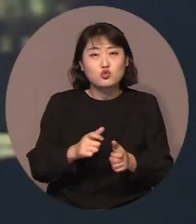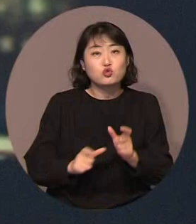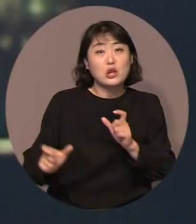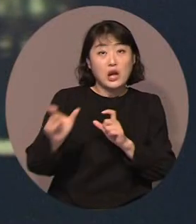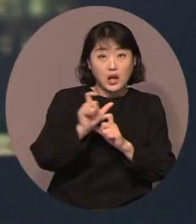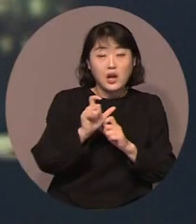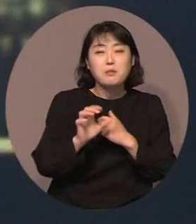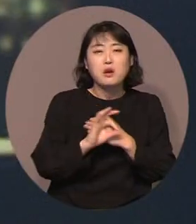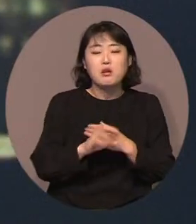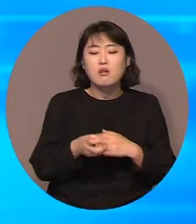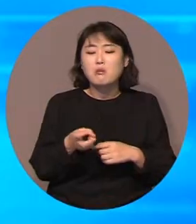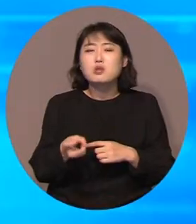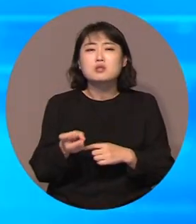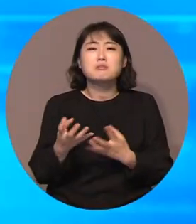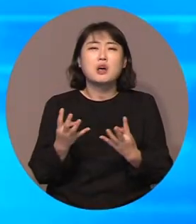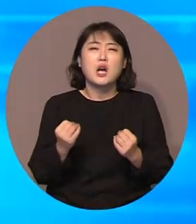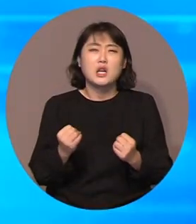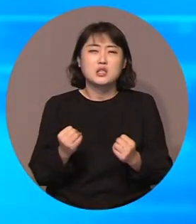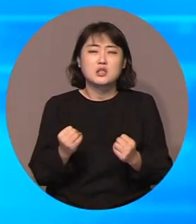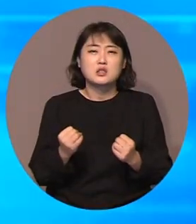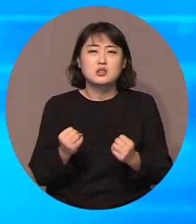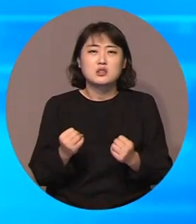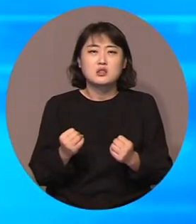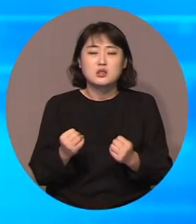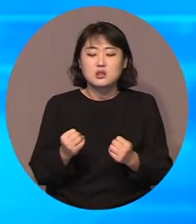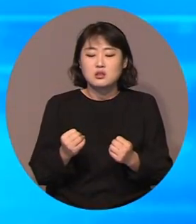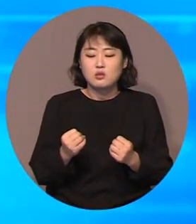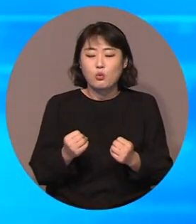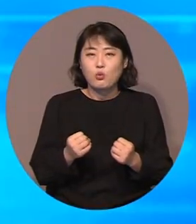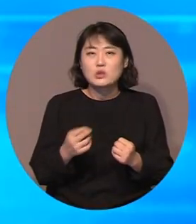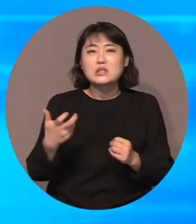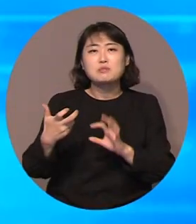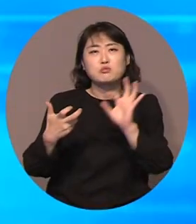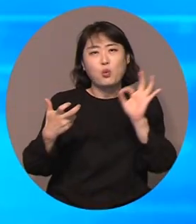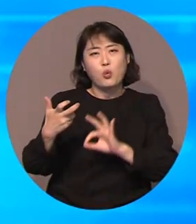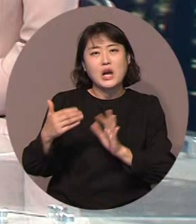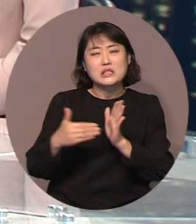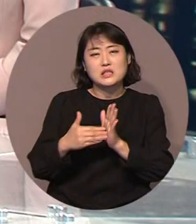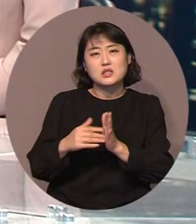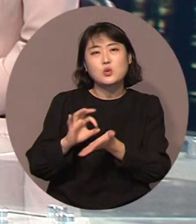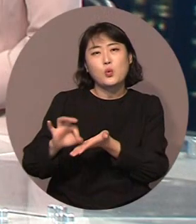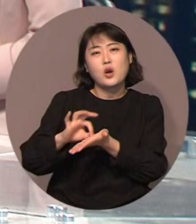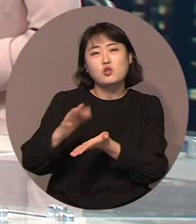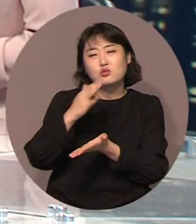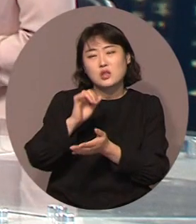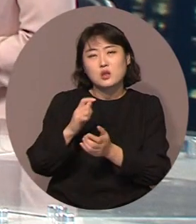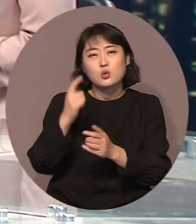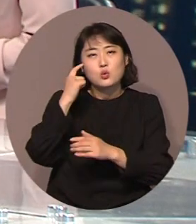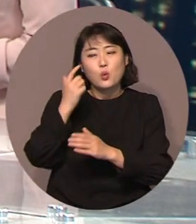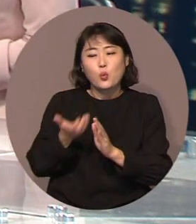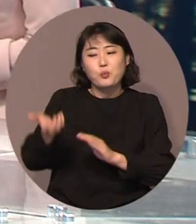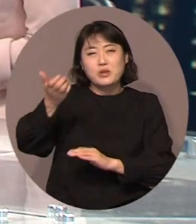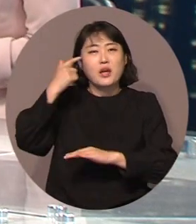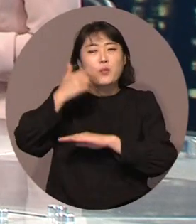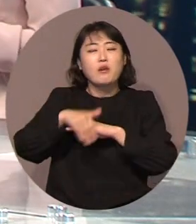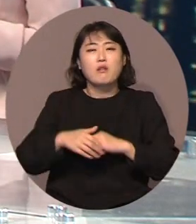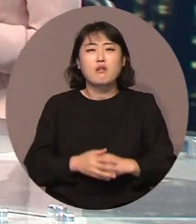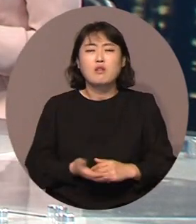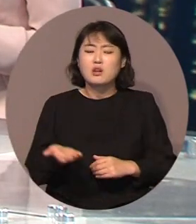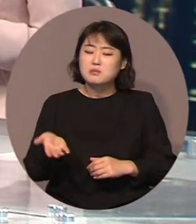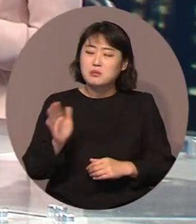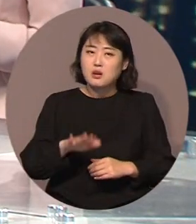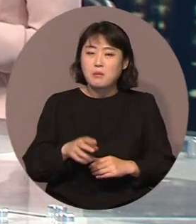저희들의 목표는 대중교통 수송률을 70%까지 올리려고 생각을 하고 있습니다. 네, 그런데 아무래도 현실적으로